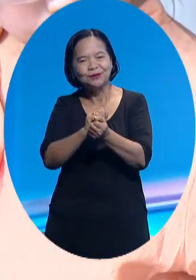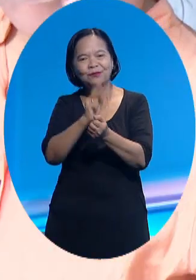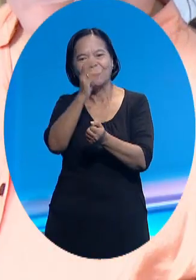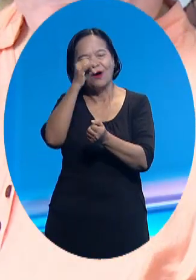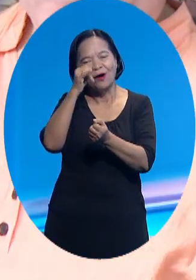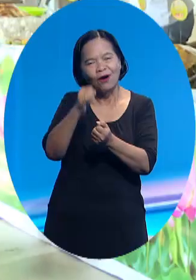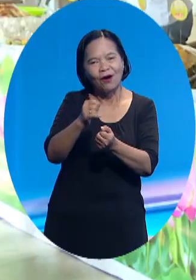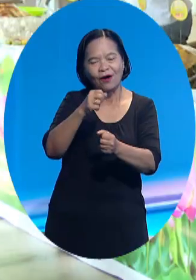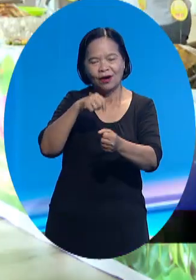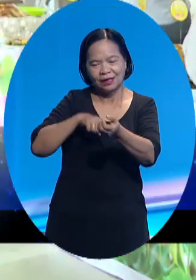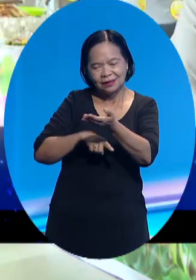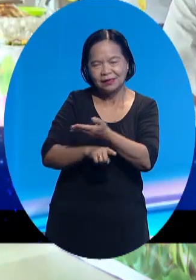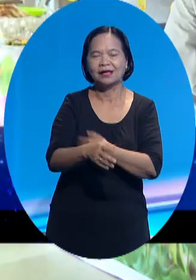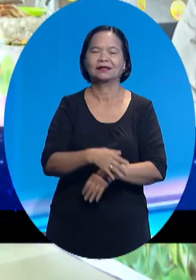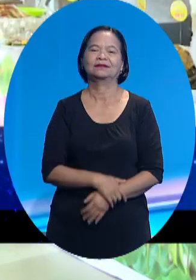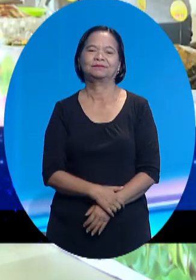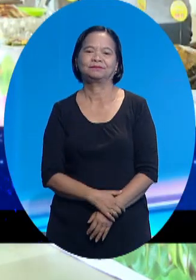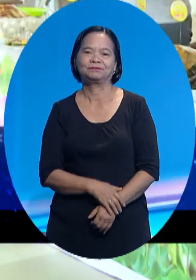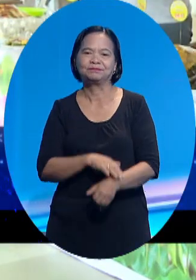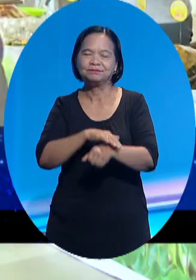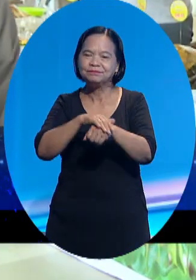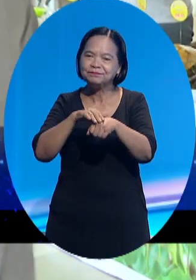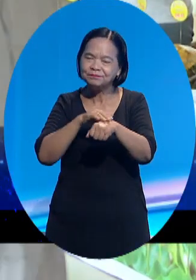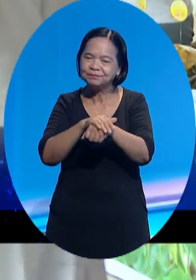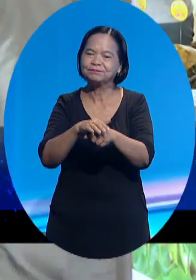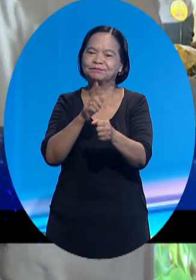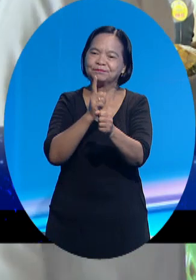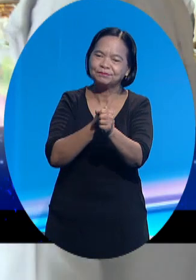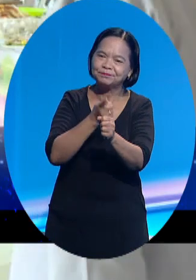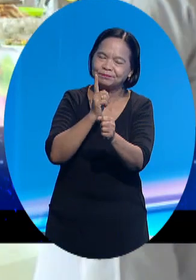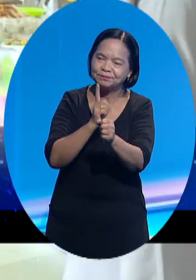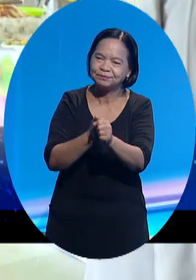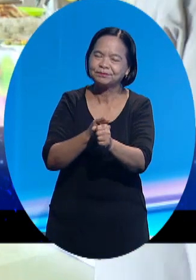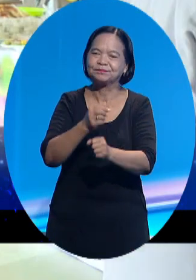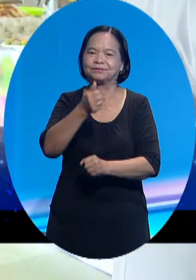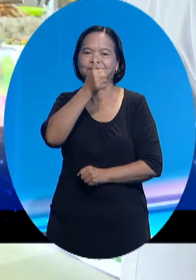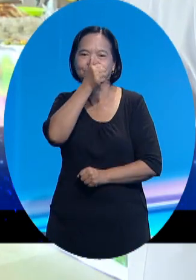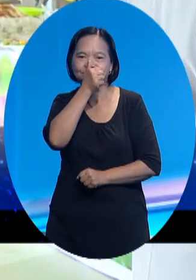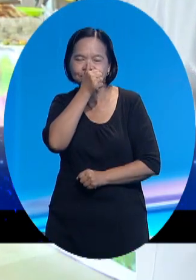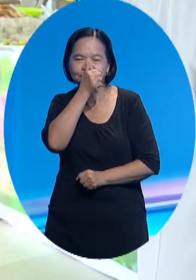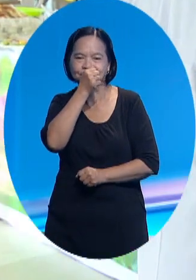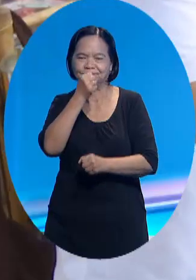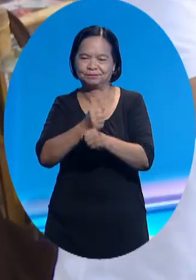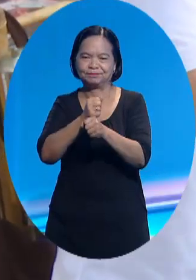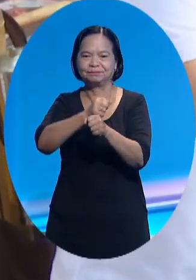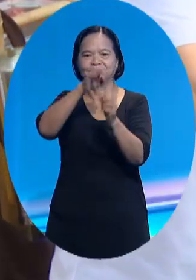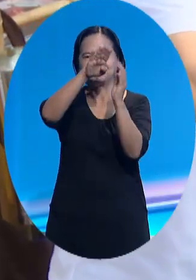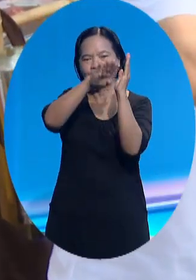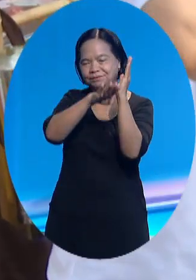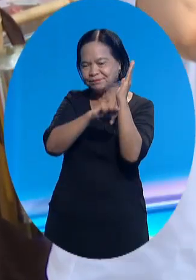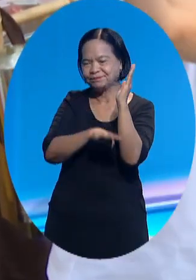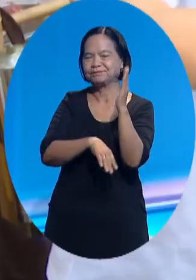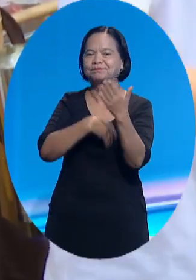chế biến tăng ni và phật tử của huyện nhà sát cánh với nhau để làm cái chương trình này nhiều hơn nữa